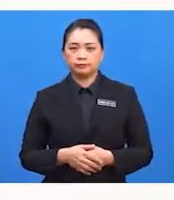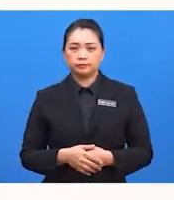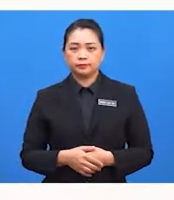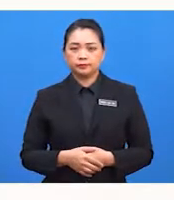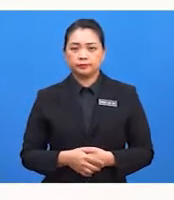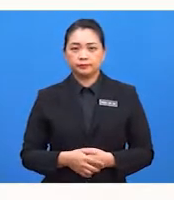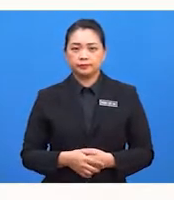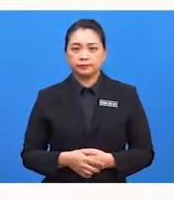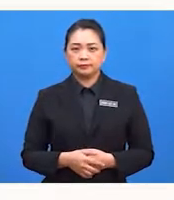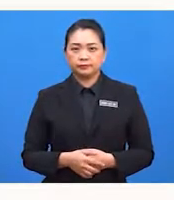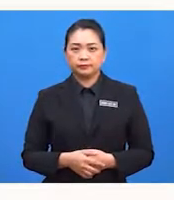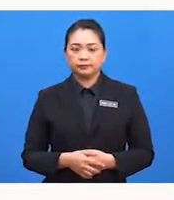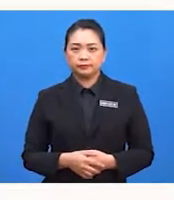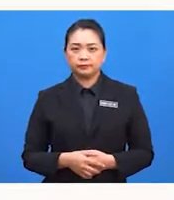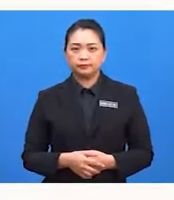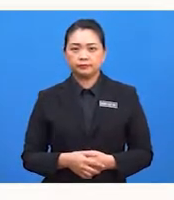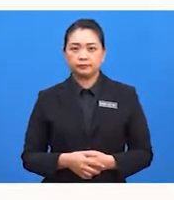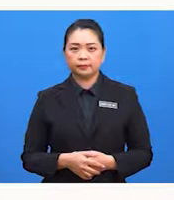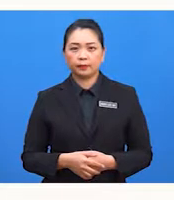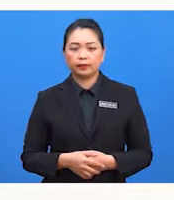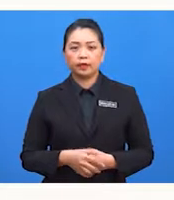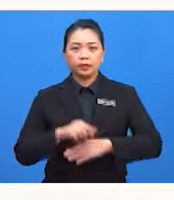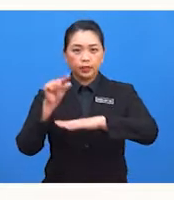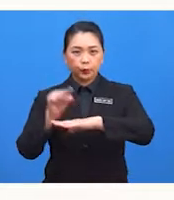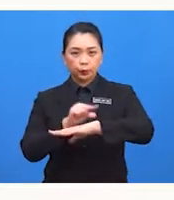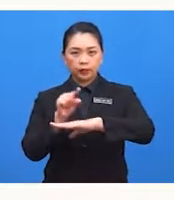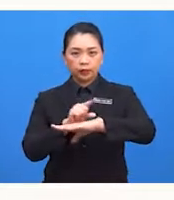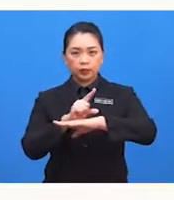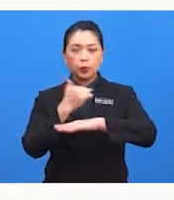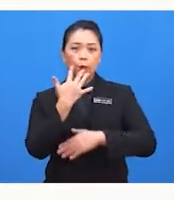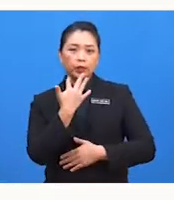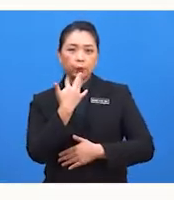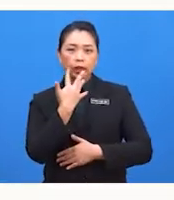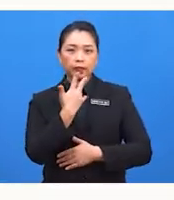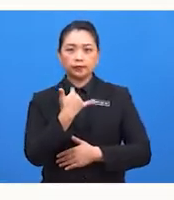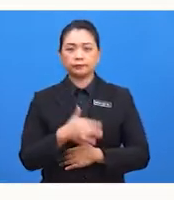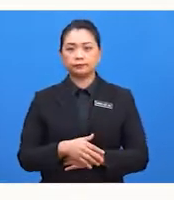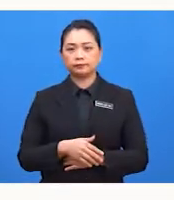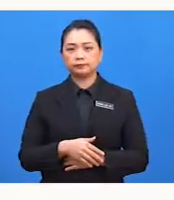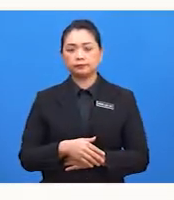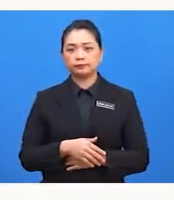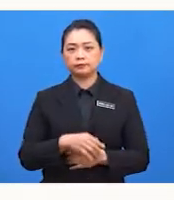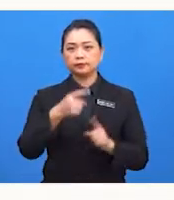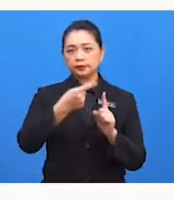Ia menggunakan warna-warna dari sebahagian yang sama pada roda